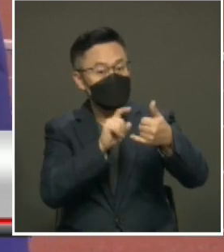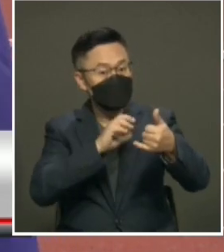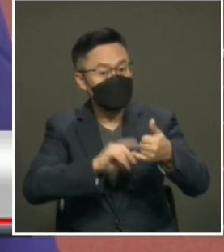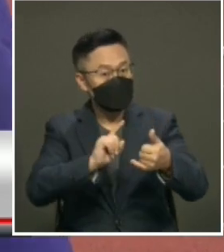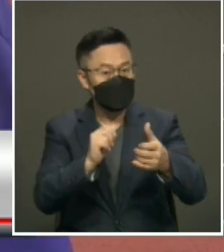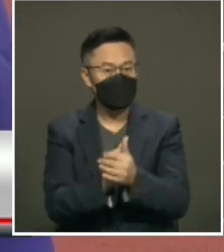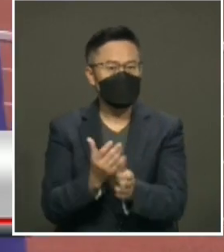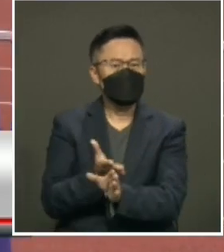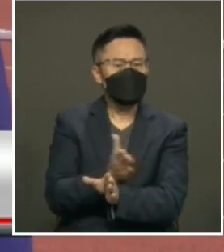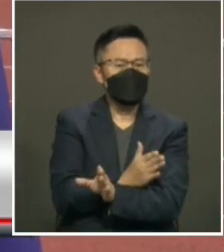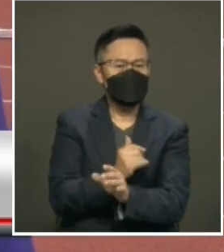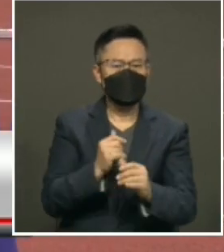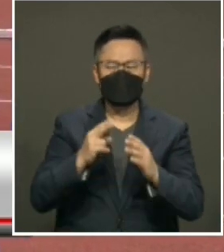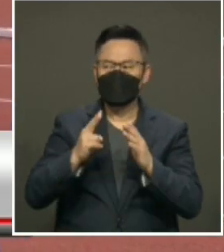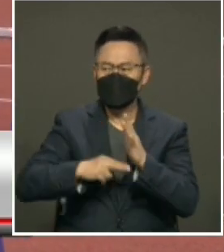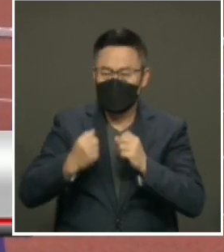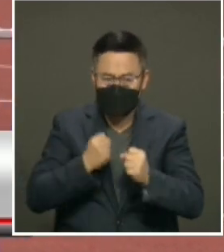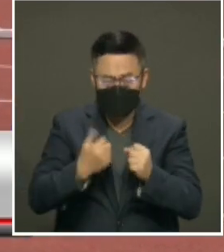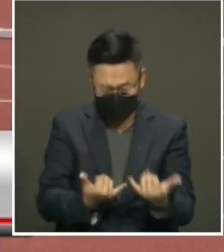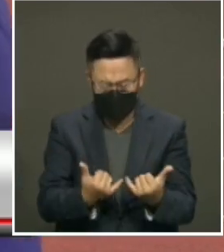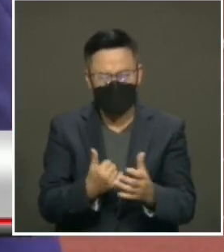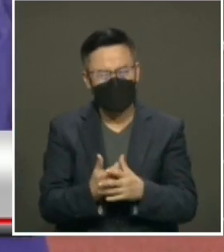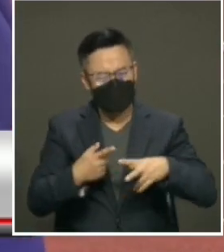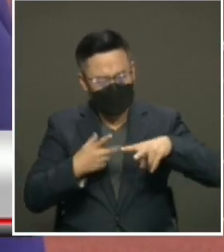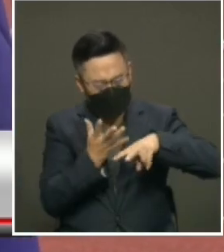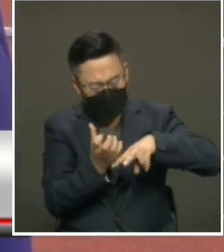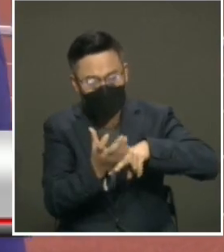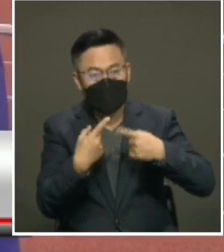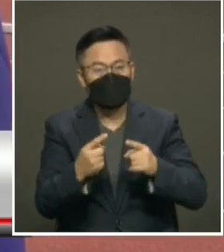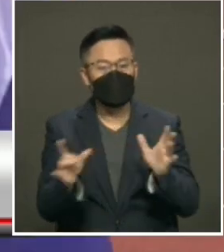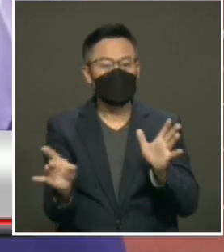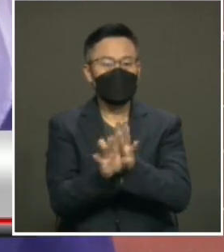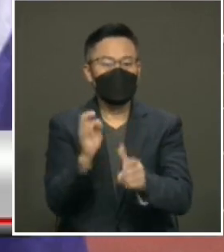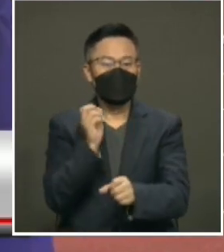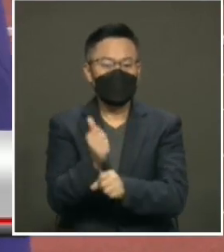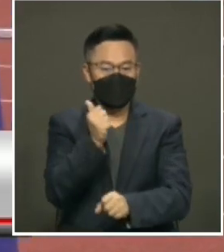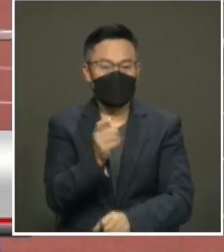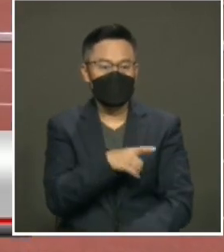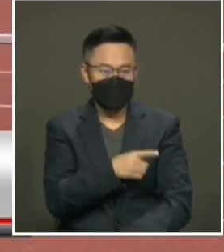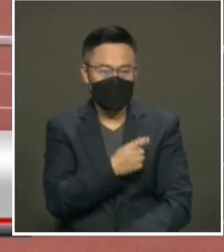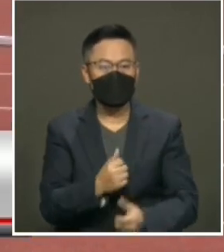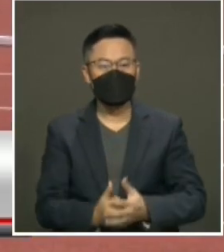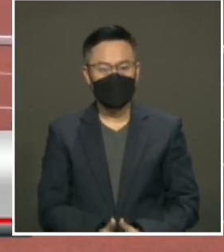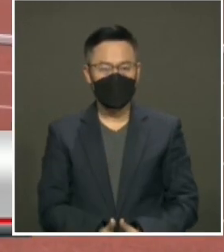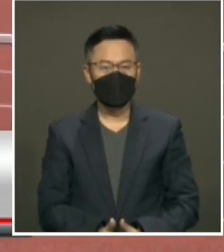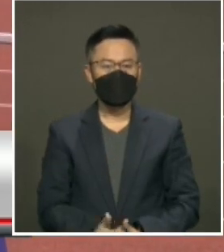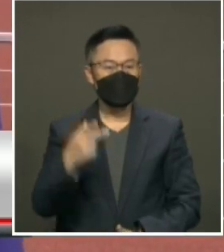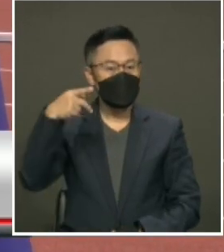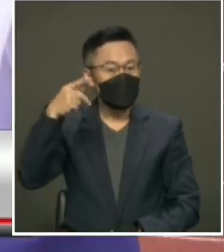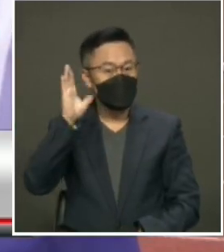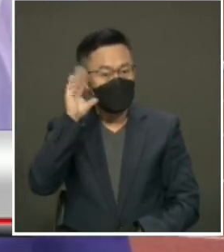ามีอาการแบบตึงก็บาดเจ็บบ้างนิดหน่อยครับแต่ก็ทำได้อันนี้ก็ถือว่าดีใจมากมากก็มีแม่กับตายายครับที่มาเชีย